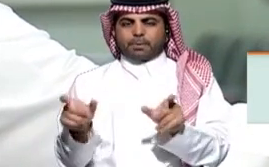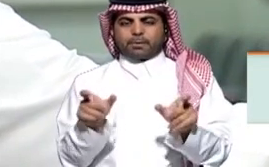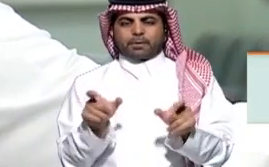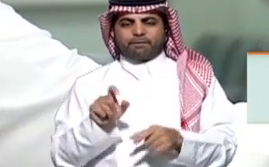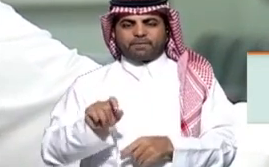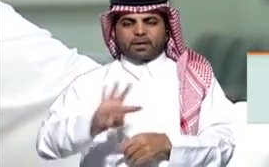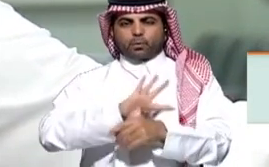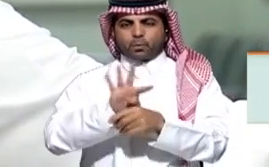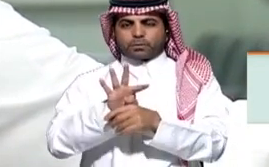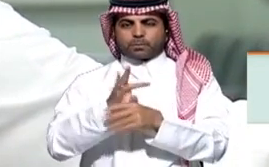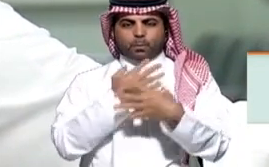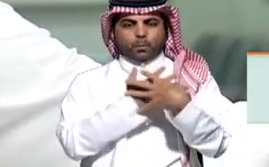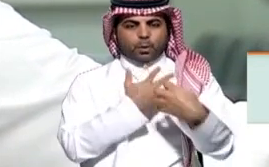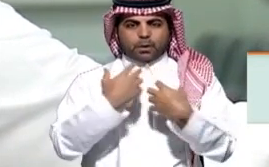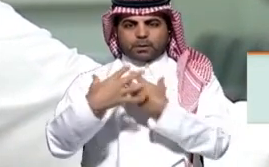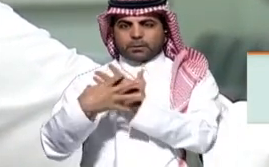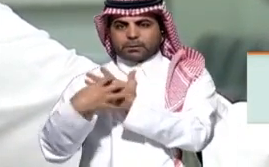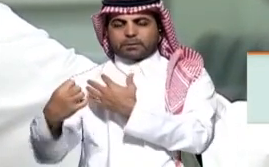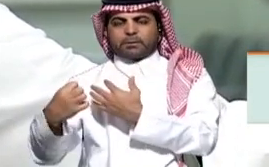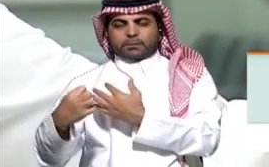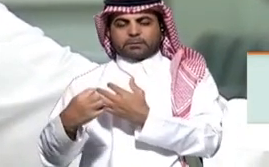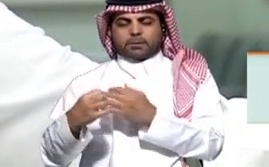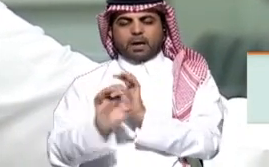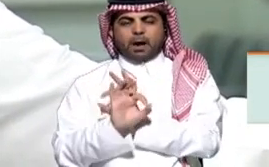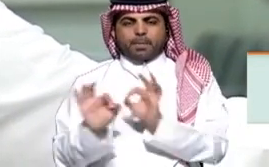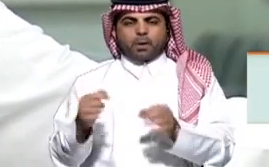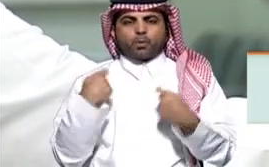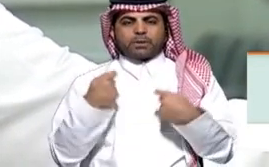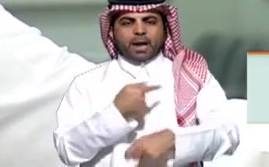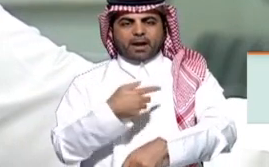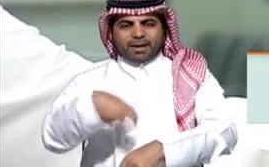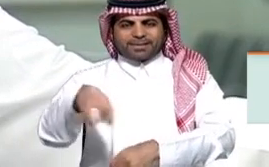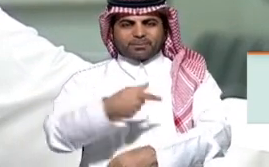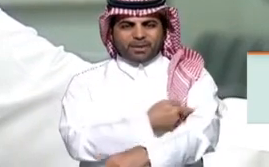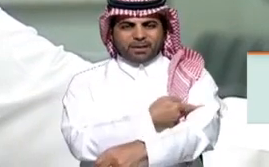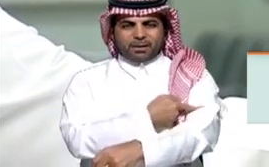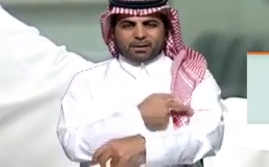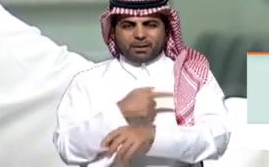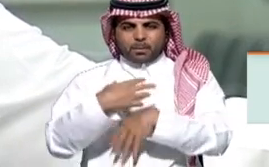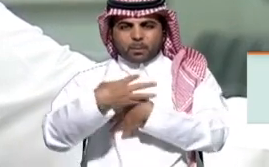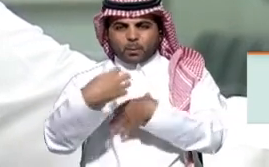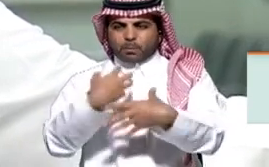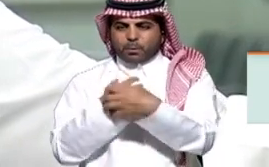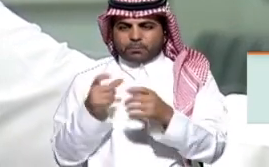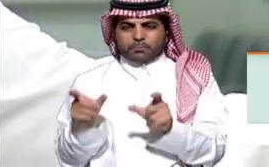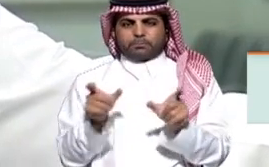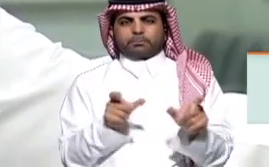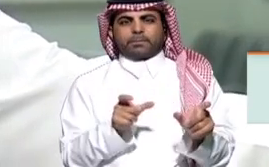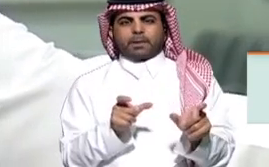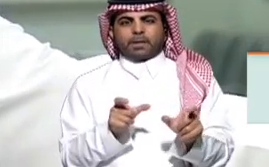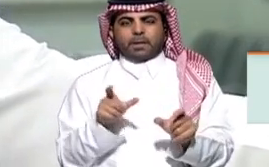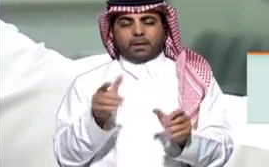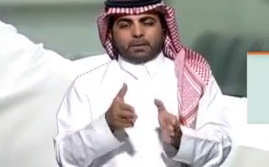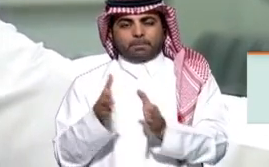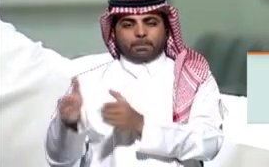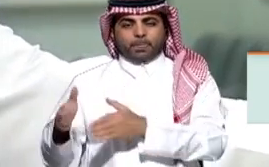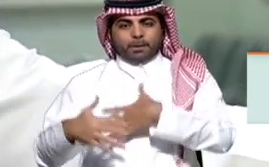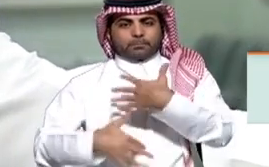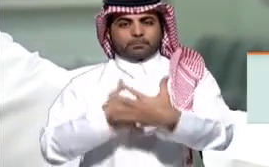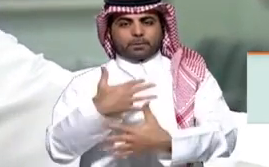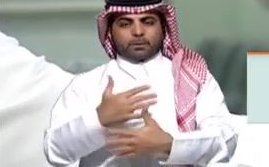مكافحة العدوى بوزارة الصحة. ولله الحمد هناك جهود حثيثة من قبل